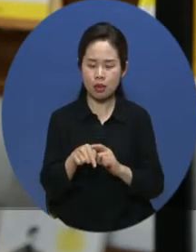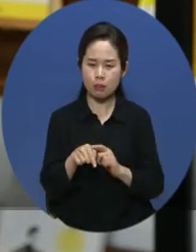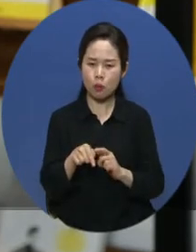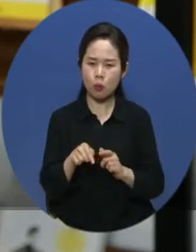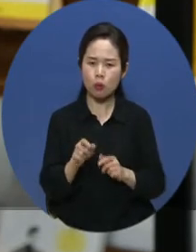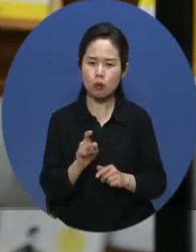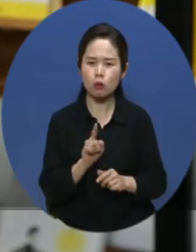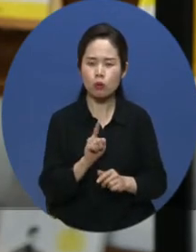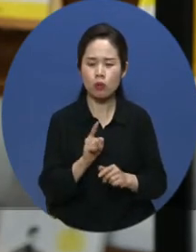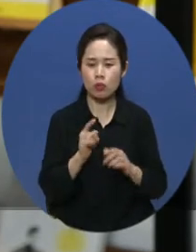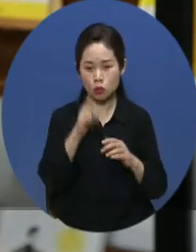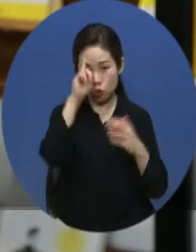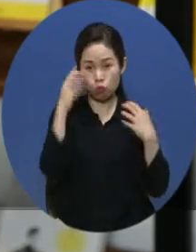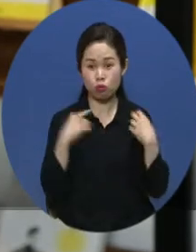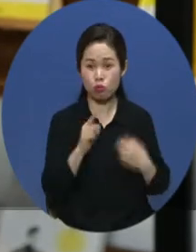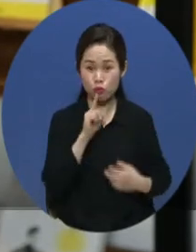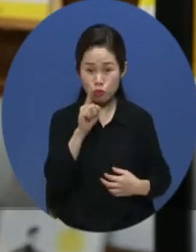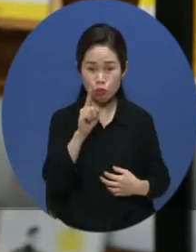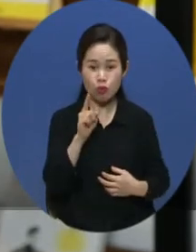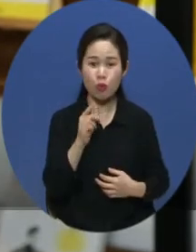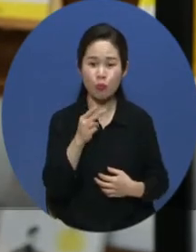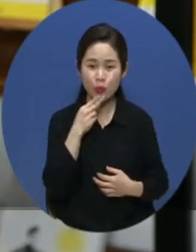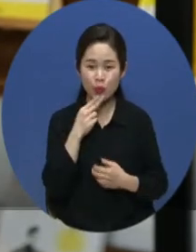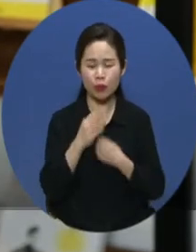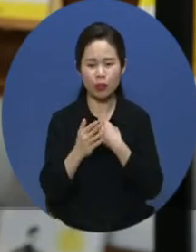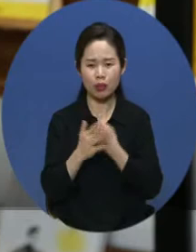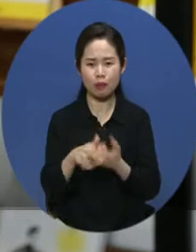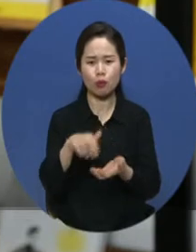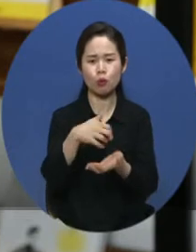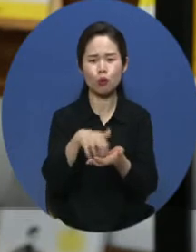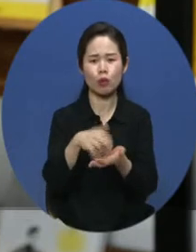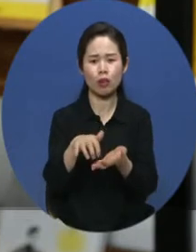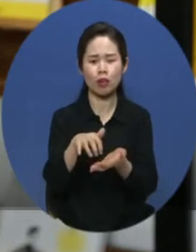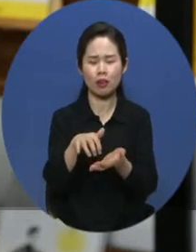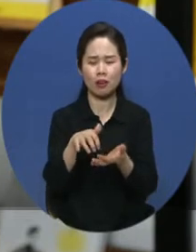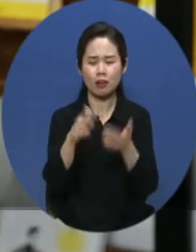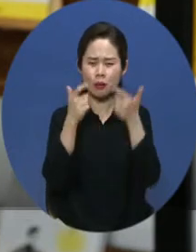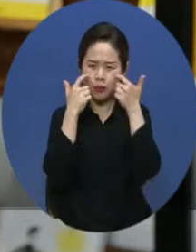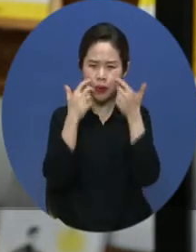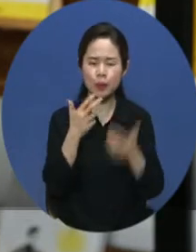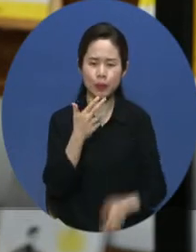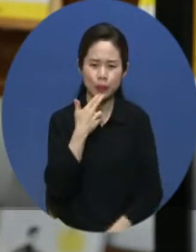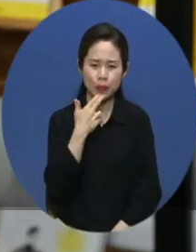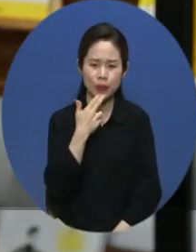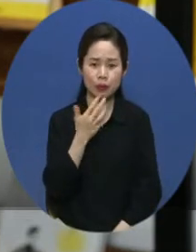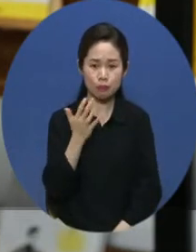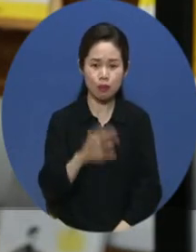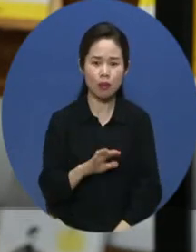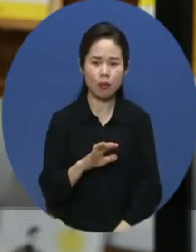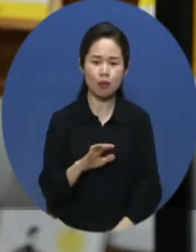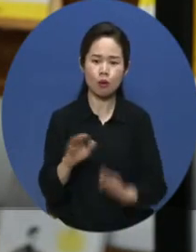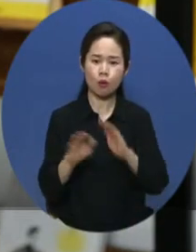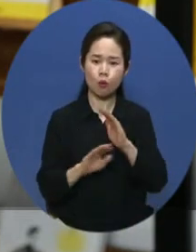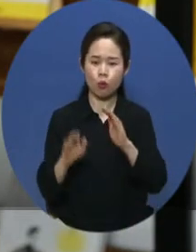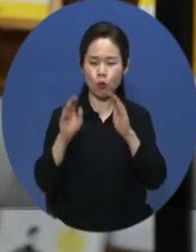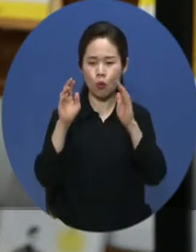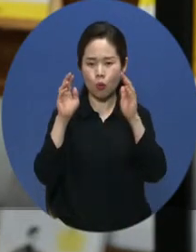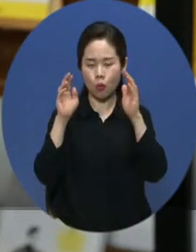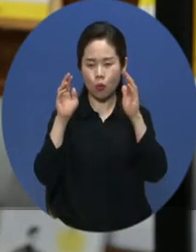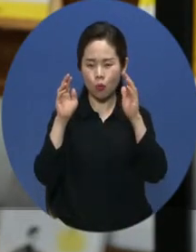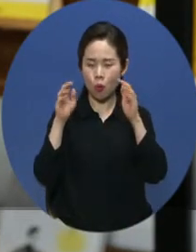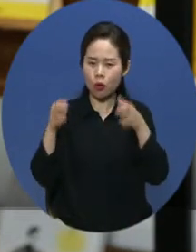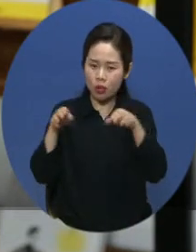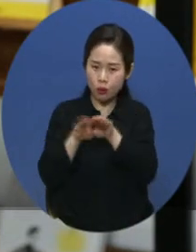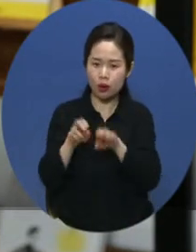보니까 정확한 그 통계치가 잡혀 있지는 않습니다. 근데 하지만 이제 뭐 공공기관이나 이제 여러